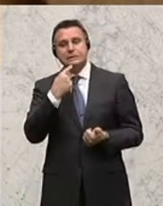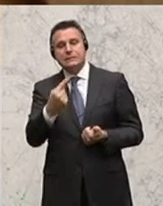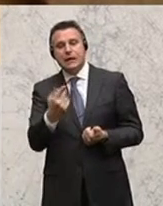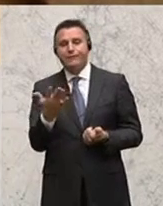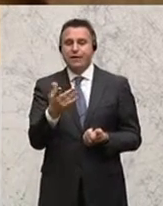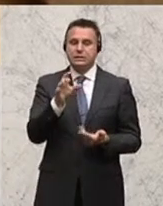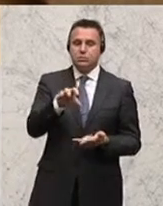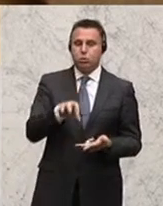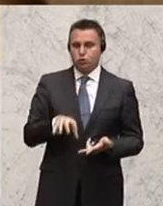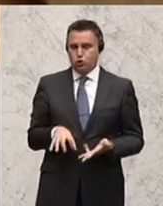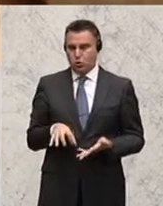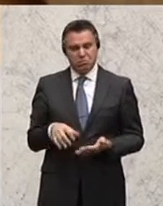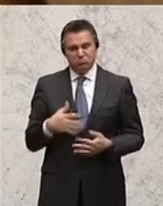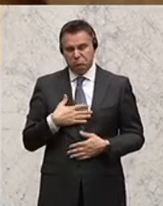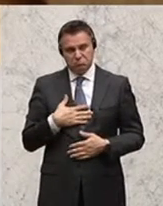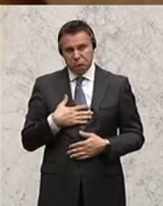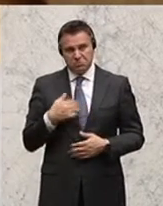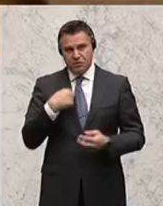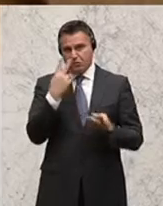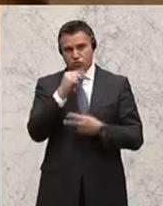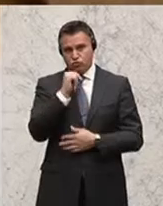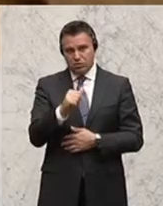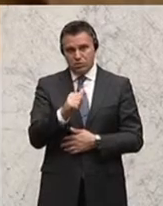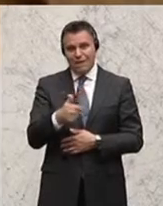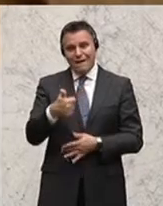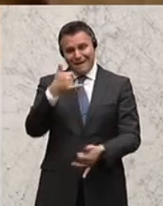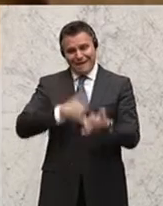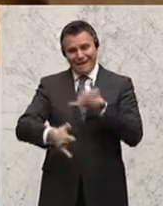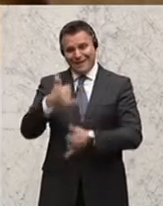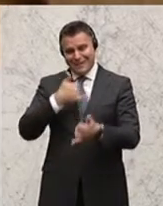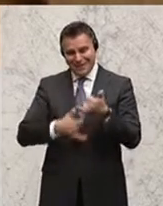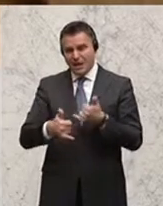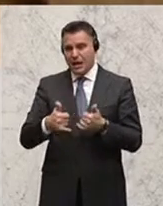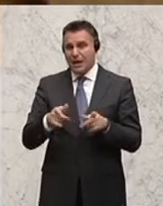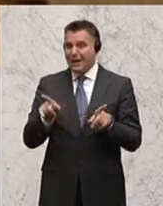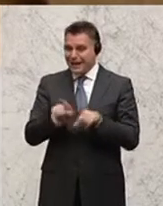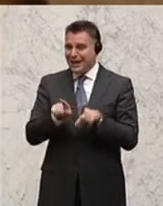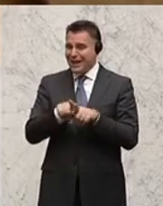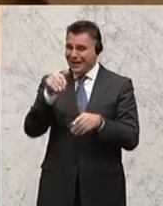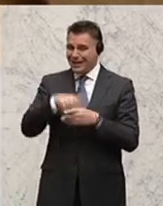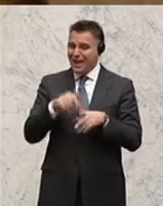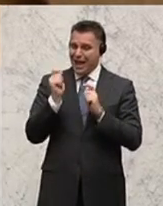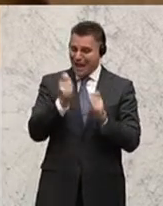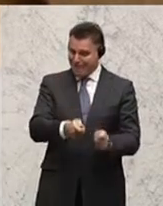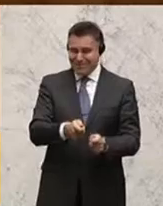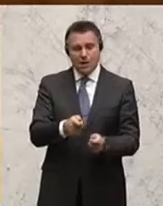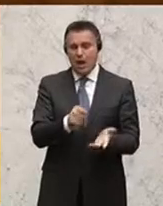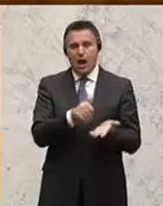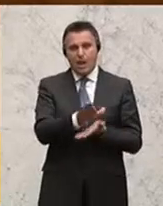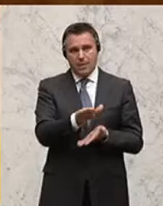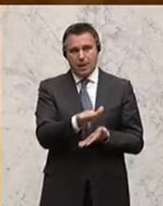soll. Also ich verstehe das nicht. Vor einem Jahr wurde genau ein gleichlautender Antrag abgelehnt, weil man gesagt hat, man muss einem